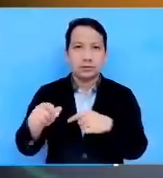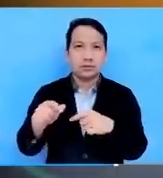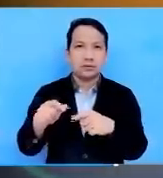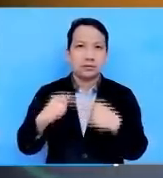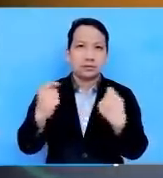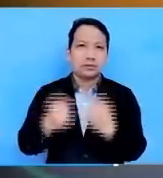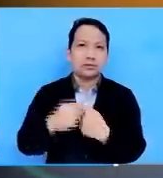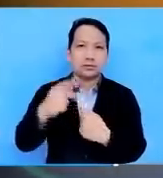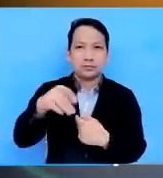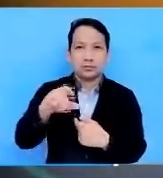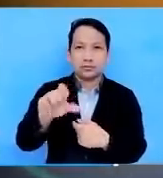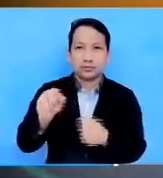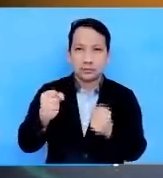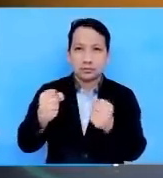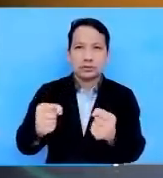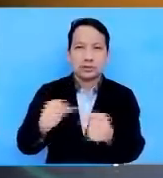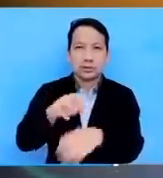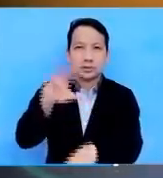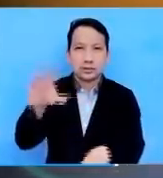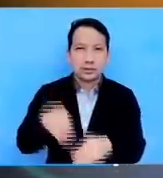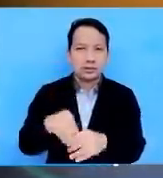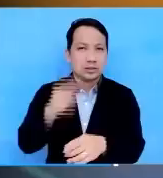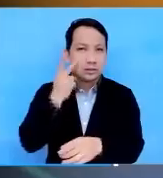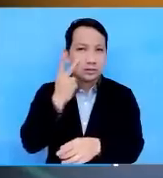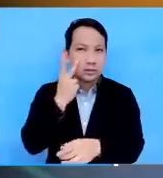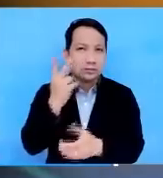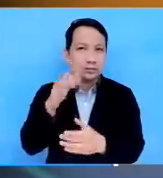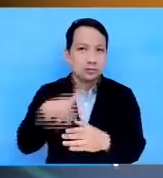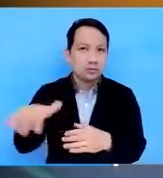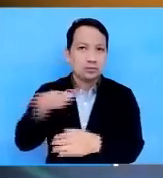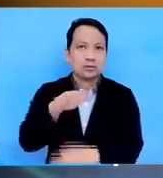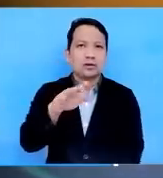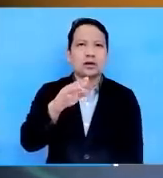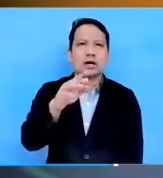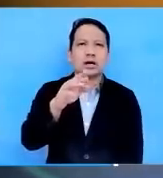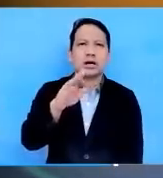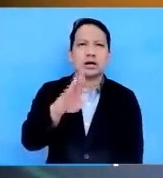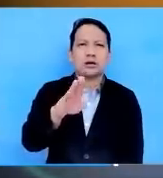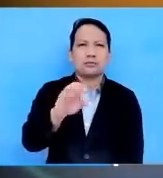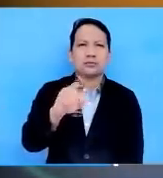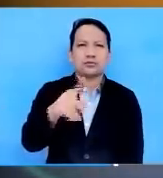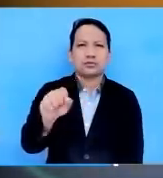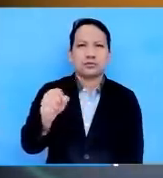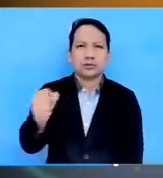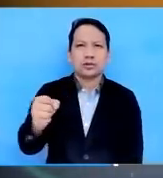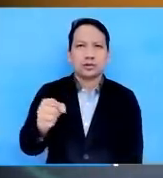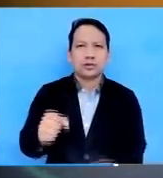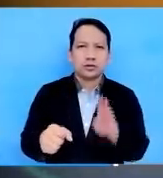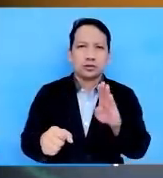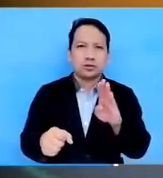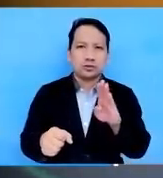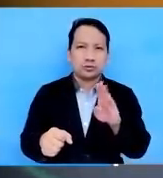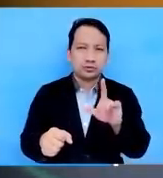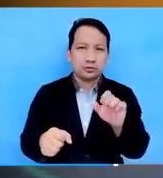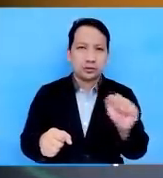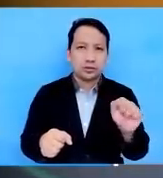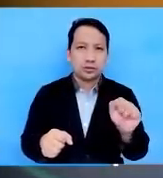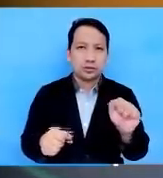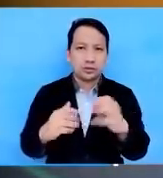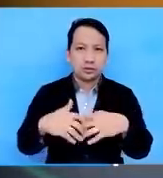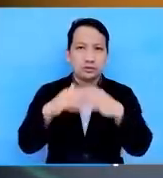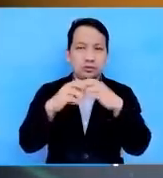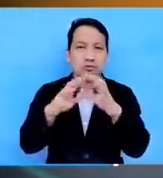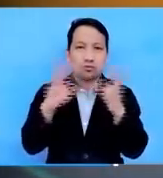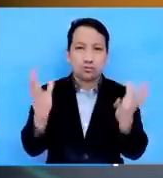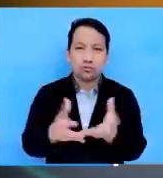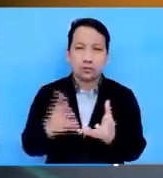Strait. Kabilang nga sa kanilang inikot ang paligid ng Bosphorus Strait at ang Blue Mosque o Sultan Ahmed Mosque na itinuturing na World